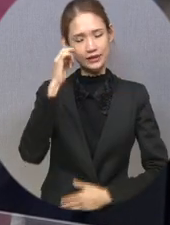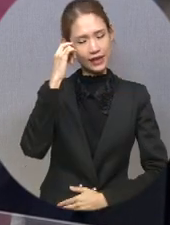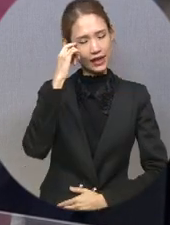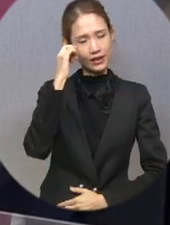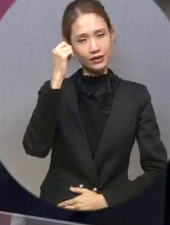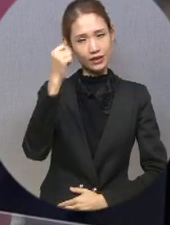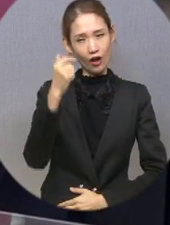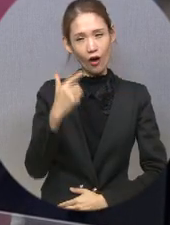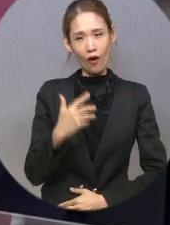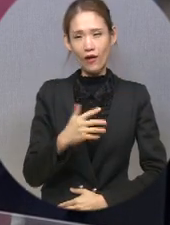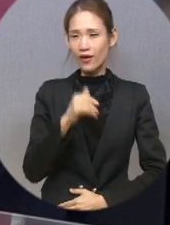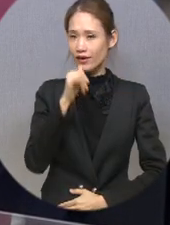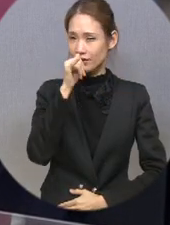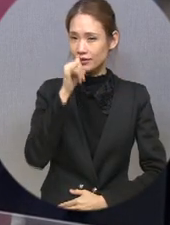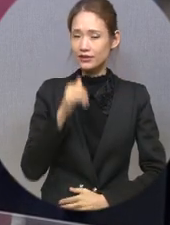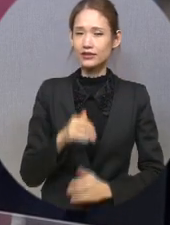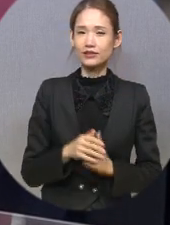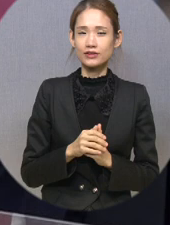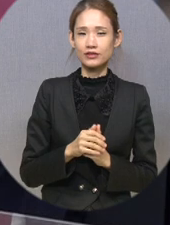거기에 대해서,